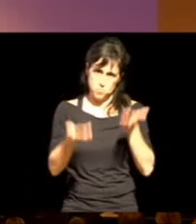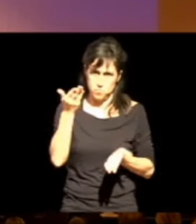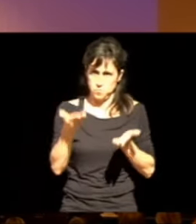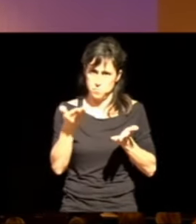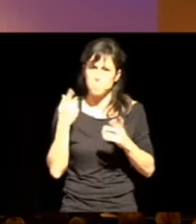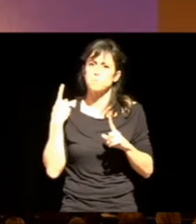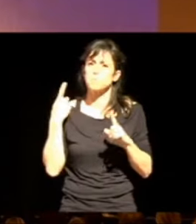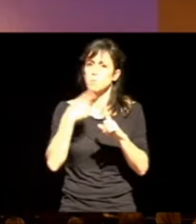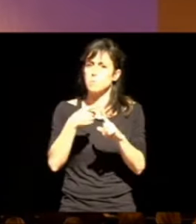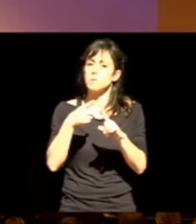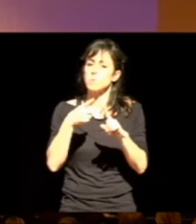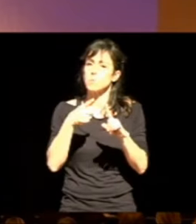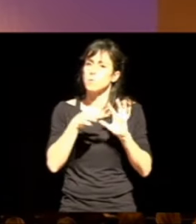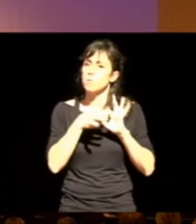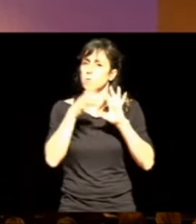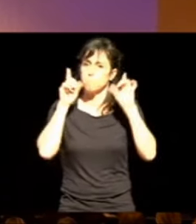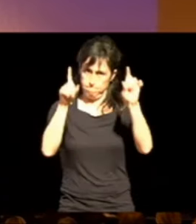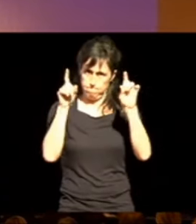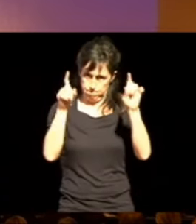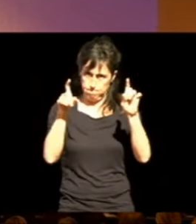helburua ezigarria da. Ja,